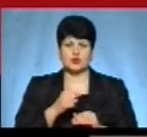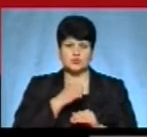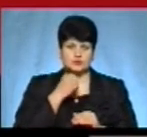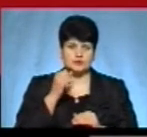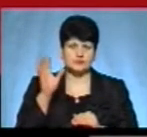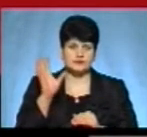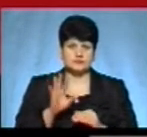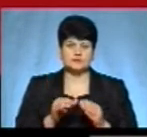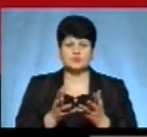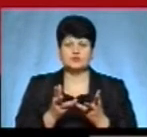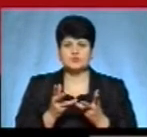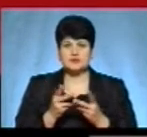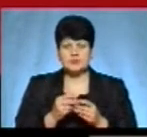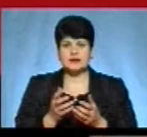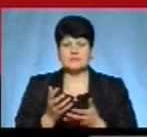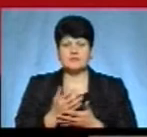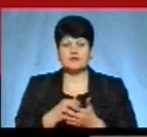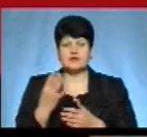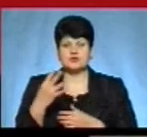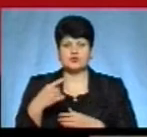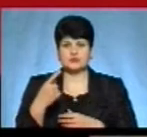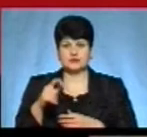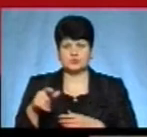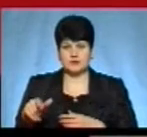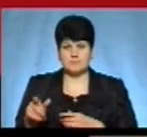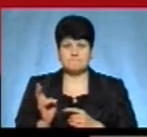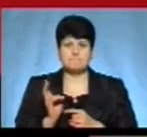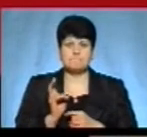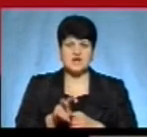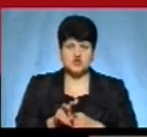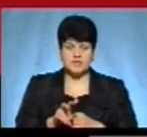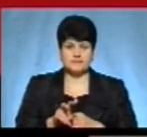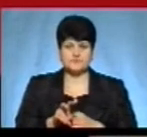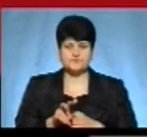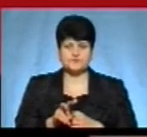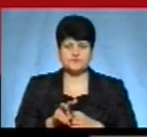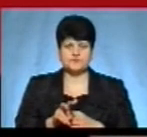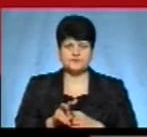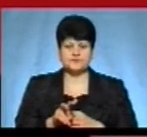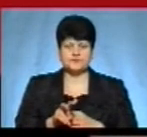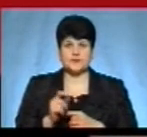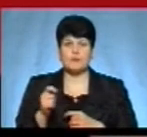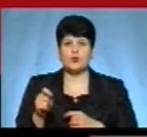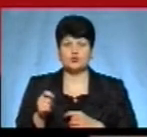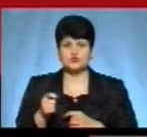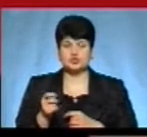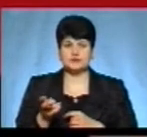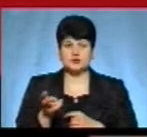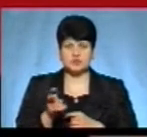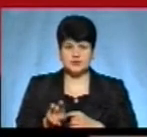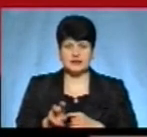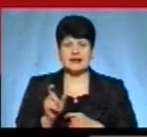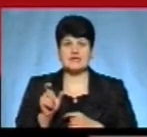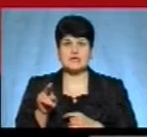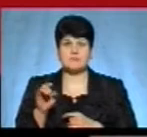діти, посчитали, набрали 41 чоловік. Прийшли, значить, по ключі, бо ключі я віддав